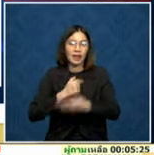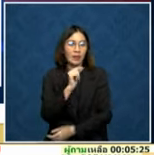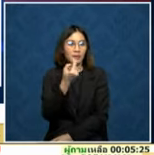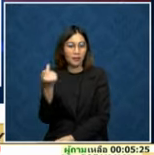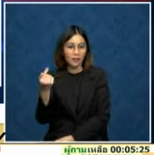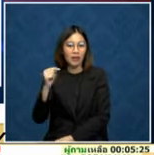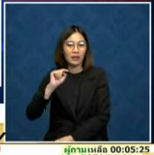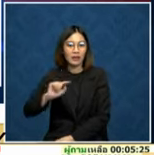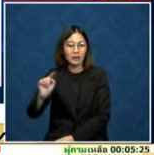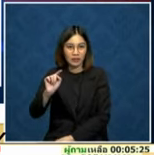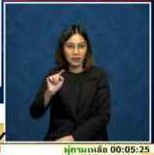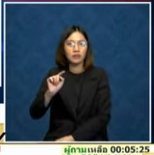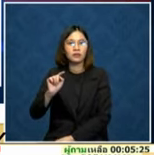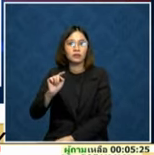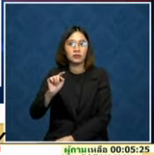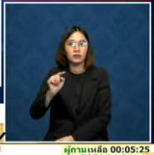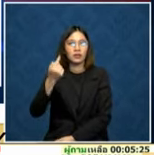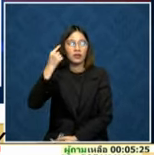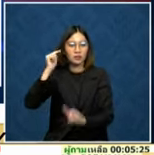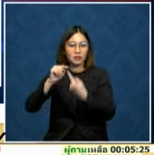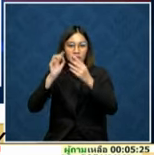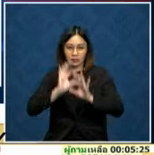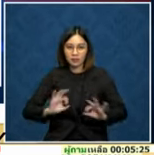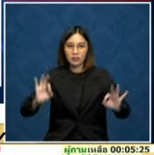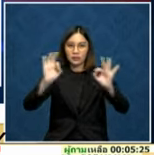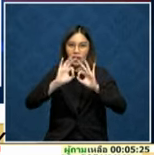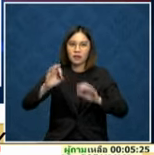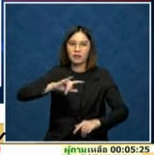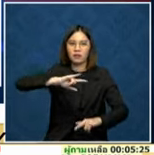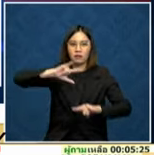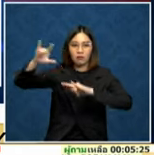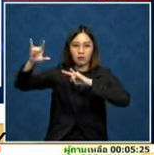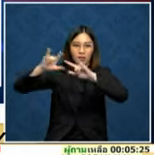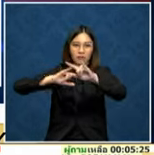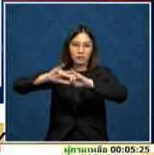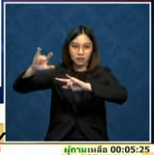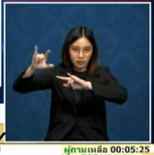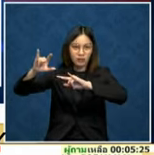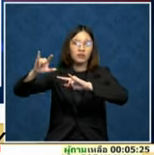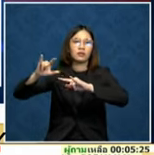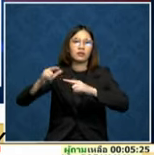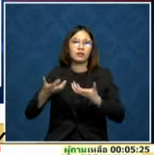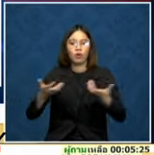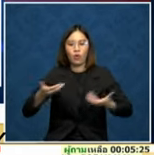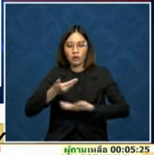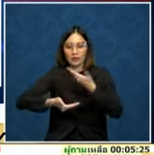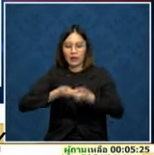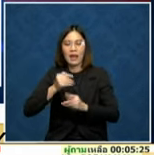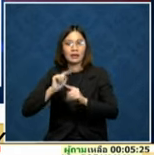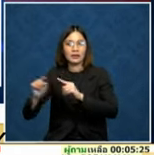ก็เปนเรื่องที่เราให้คามสำคัญบินไปเจราจาที่จะขายสิค้าต่ๆ นๆ